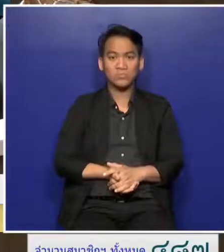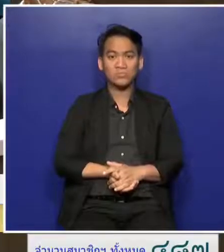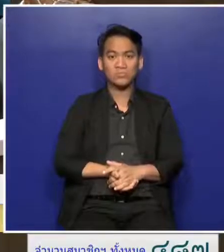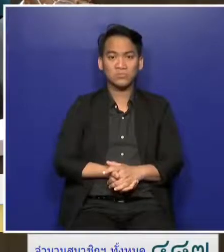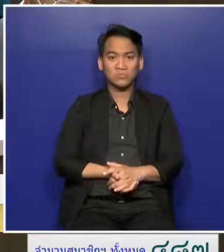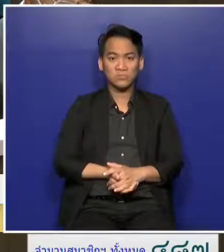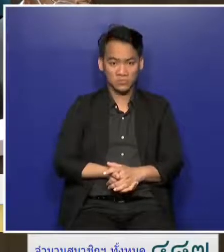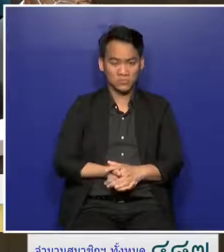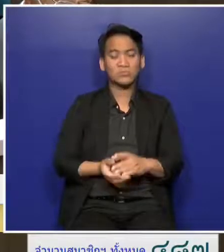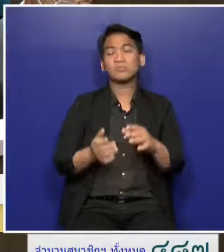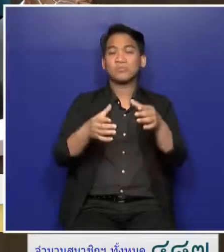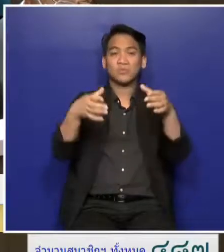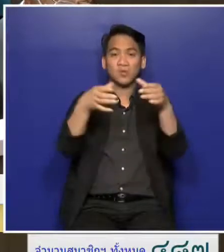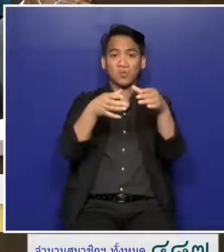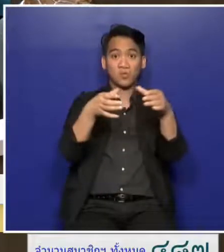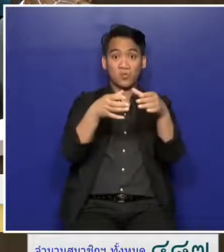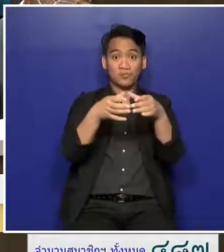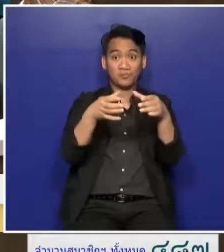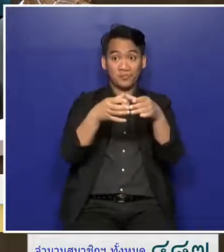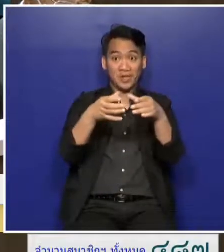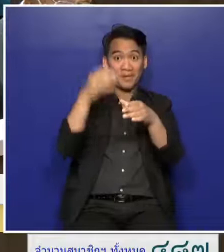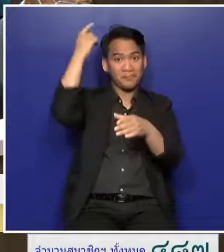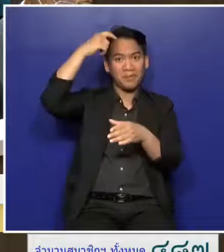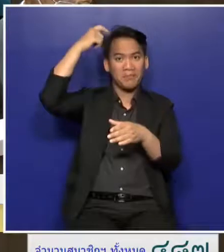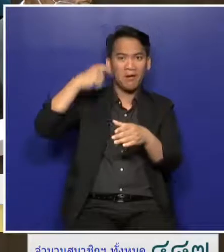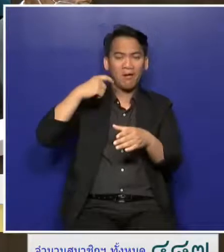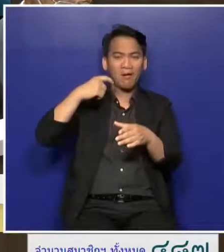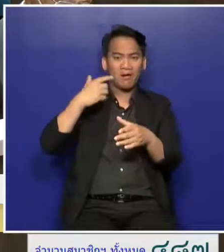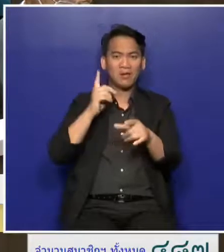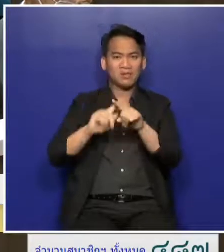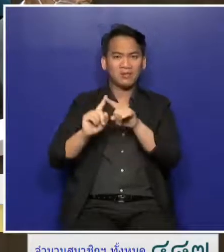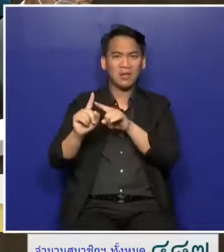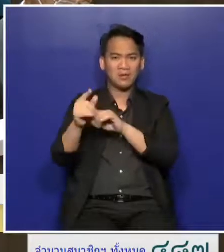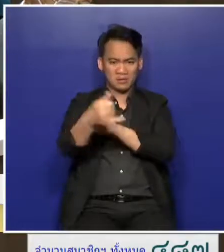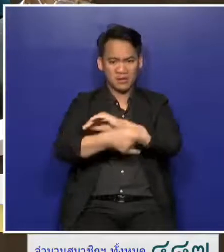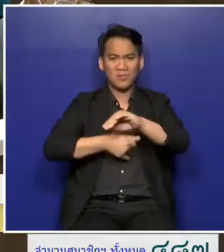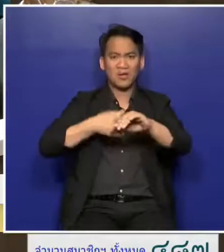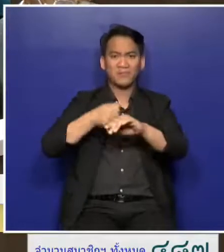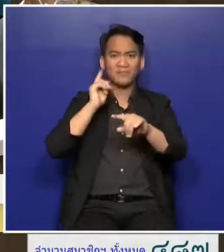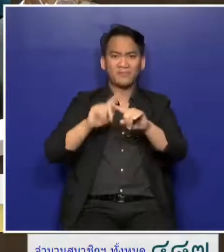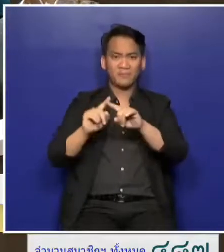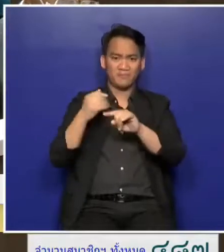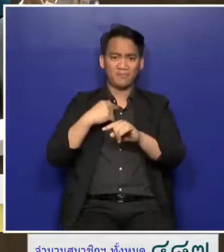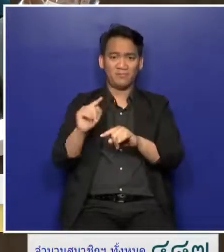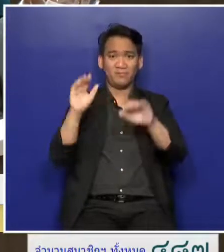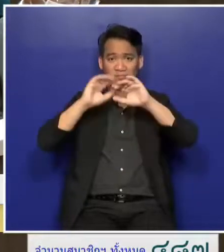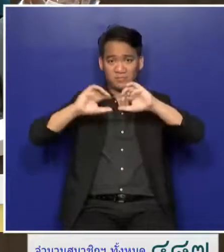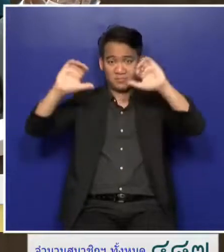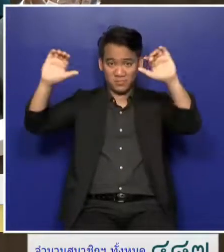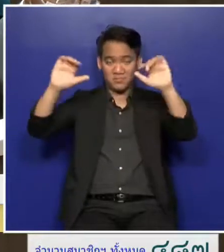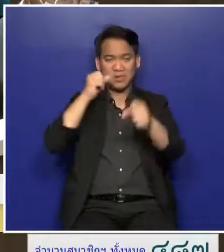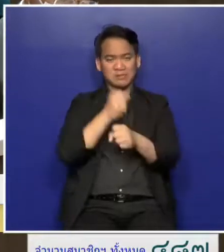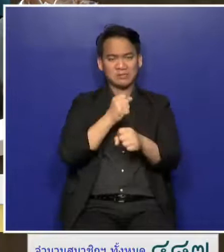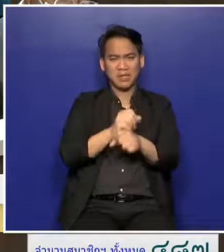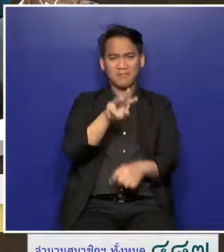วเข้าประเทศไทยนั้นเหล Abdullah ทแล้หลือวยองขาดแลงแงงานต่างด้าวขอใหรัฐบาลเลงทำ MOU